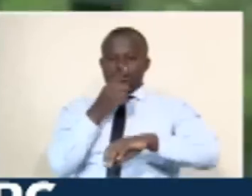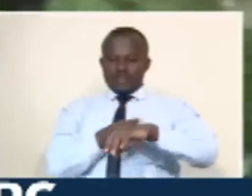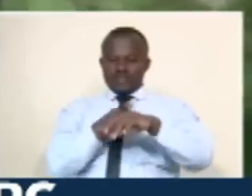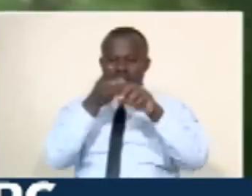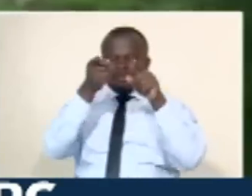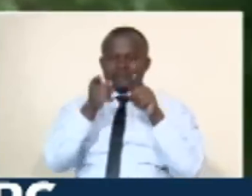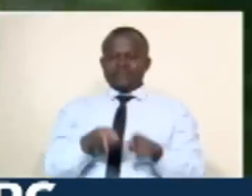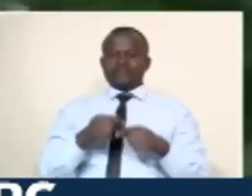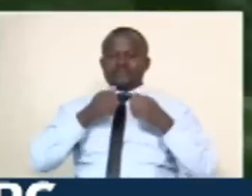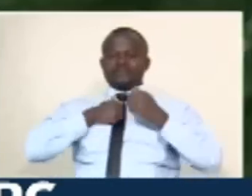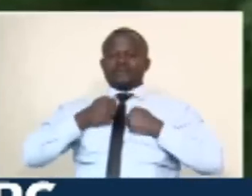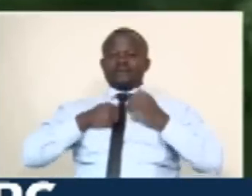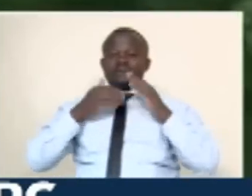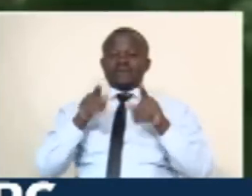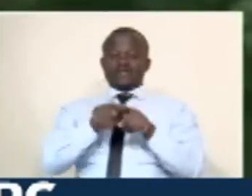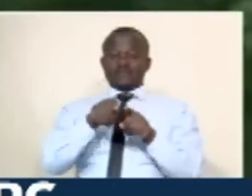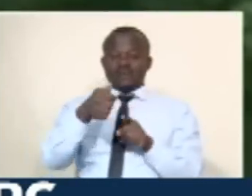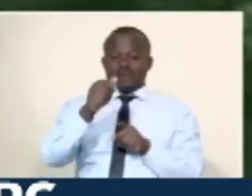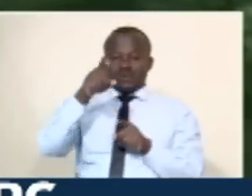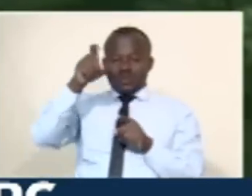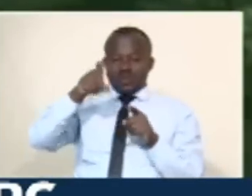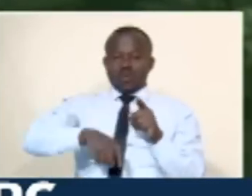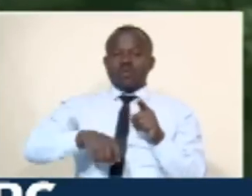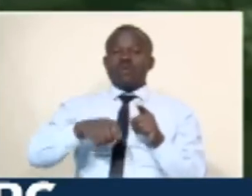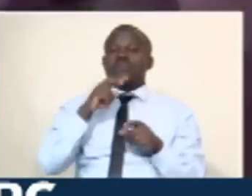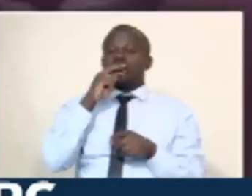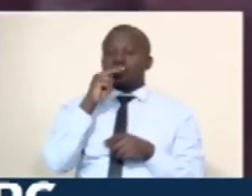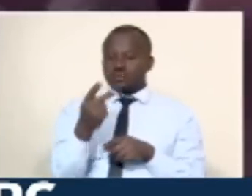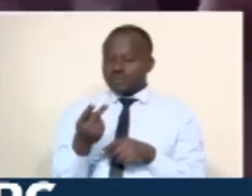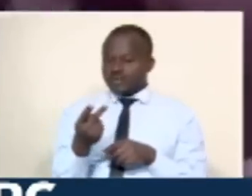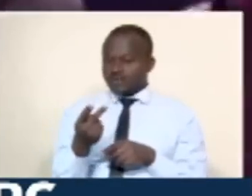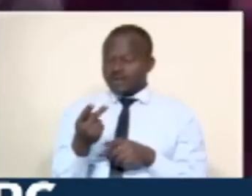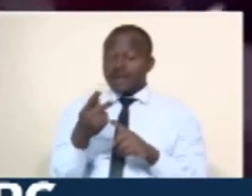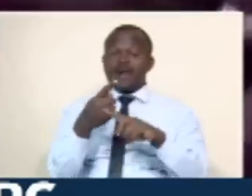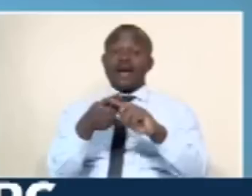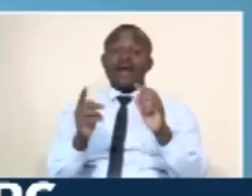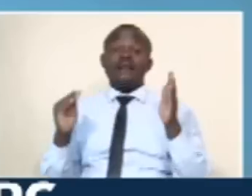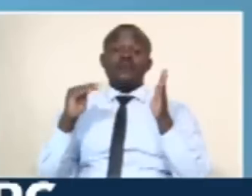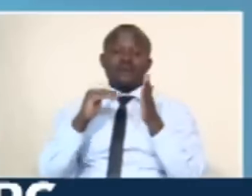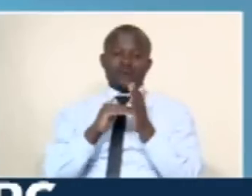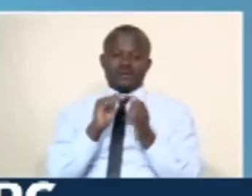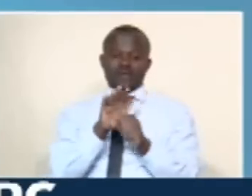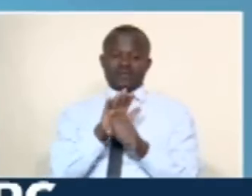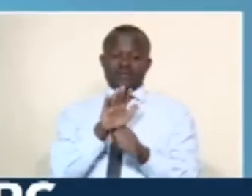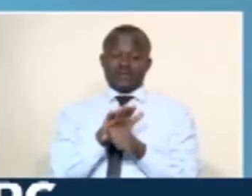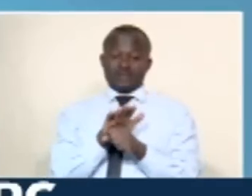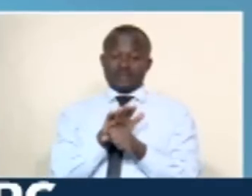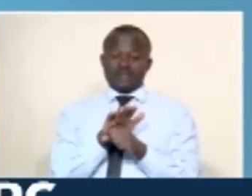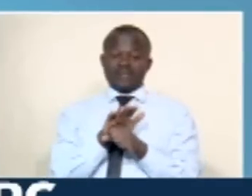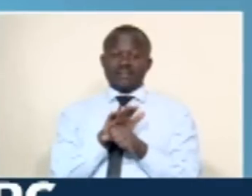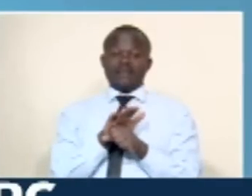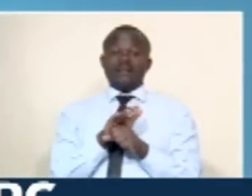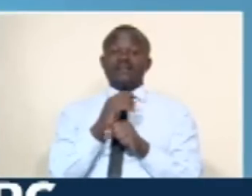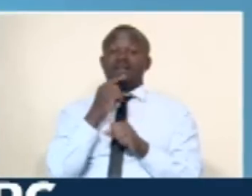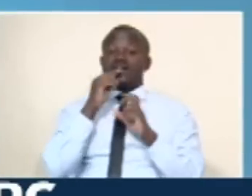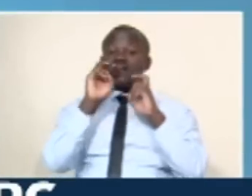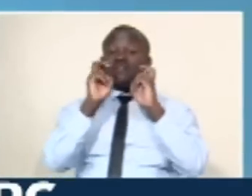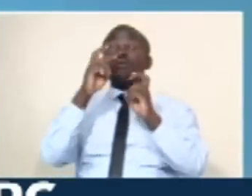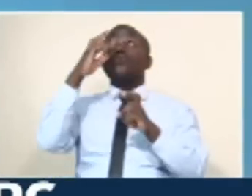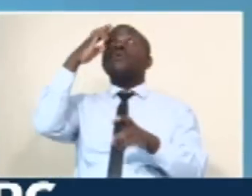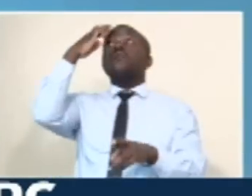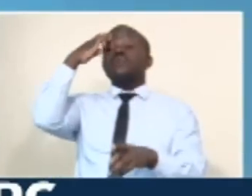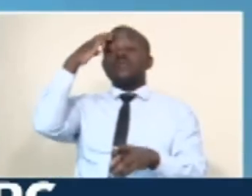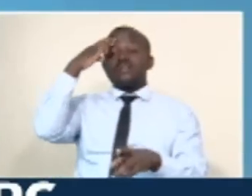u Rwanda narwo ruba rugomba kugira icyo rubivugaho. Ariko cyane cyane navuga ko ari ukwibutsa,